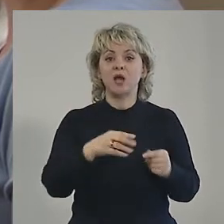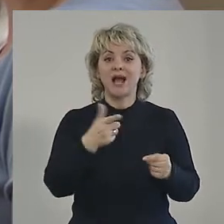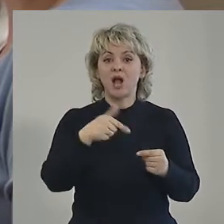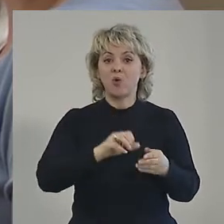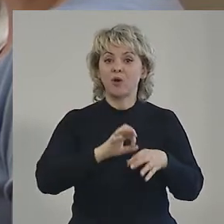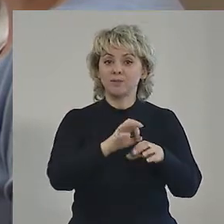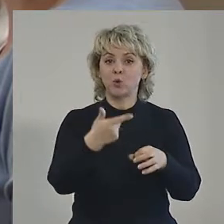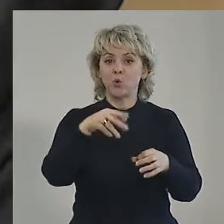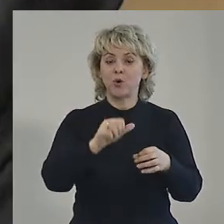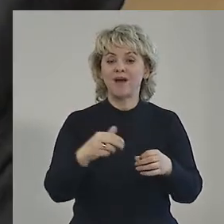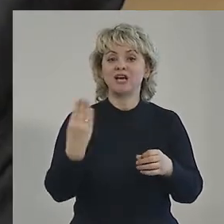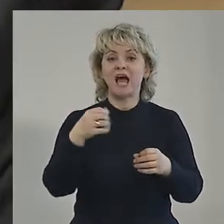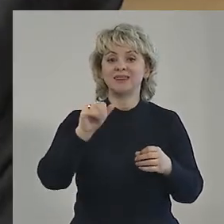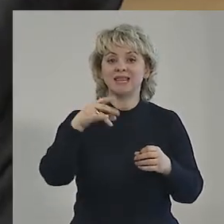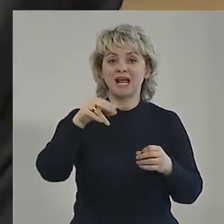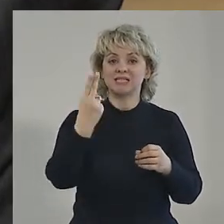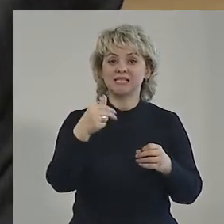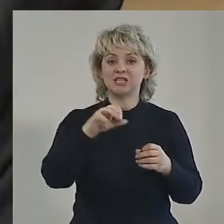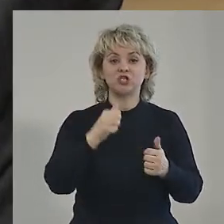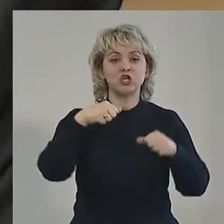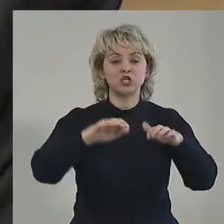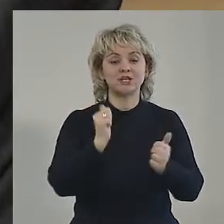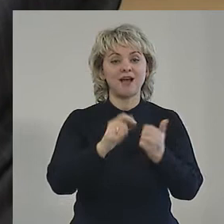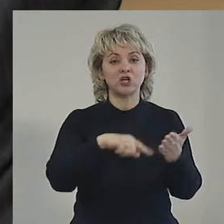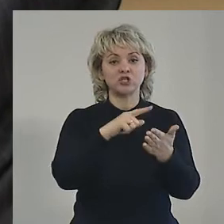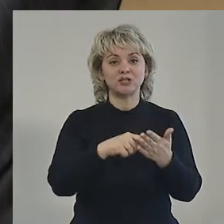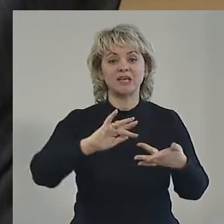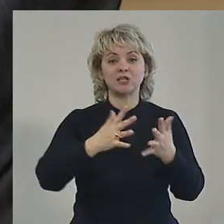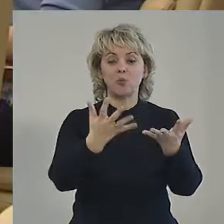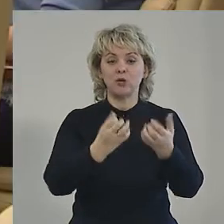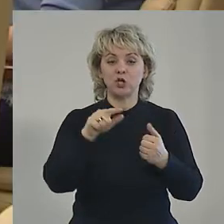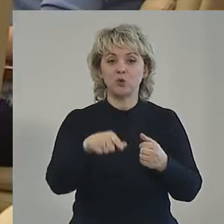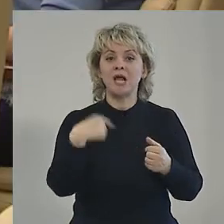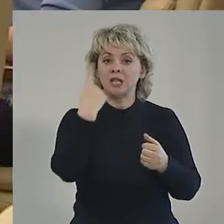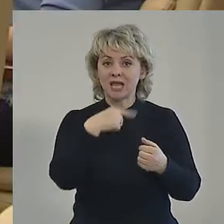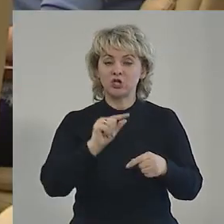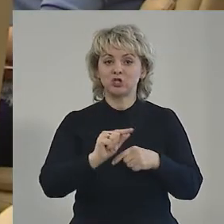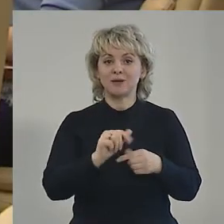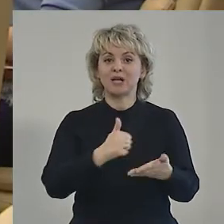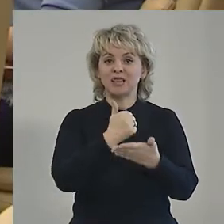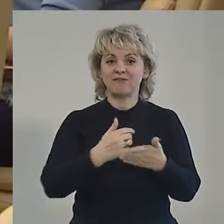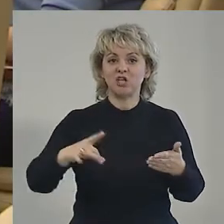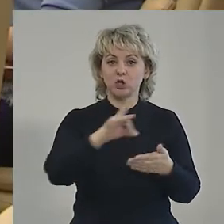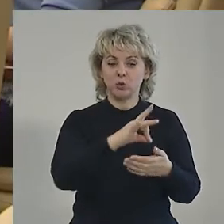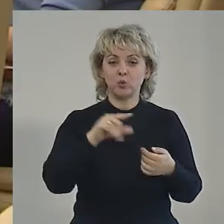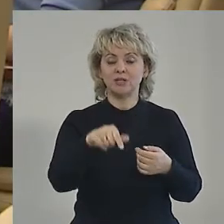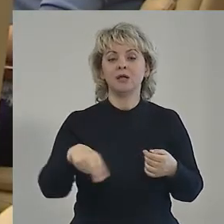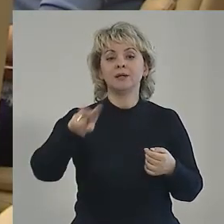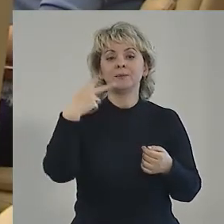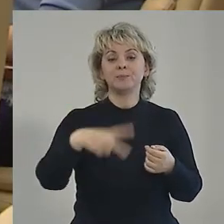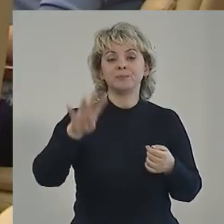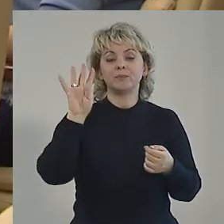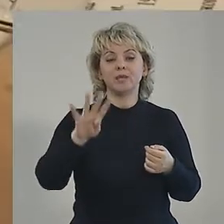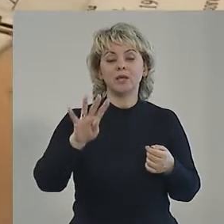Гуково, поселок Шахты Антрацит. Решение каждого вопроса интерактивного приема на личном контроле главы региона. Виктория